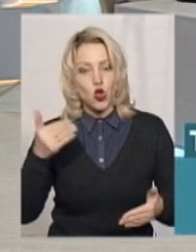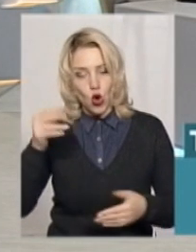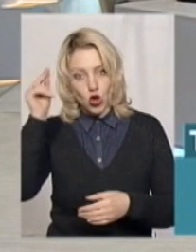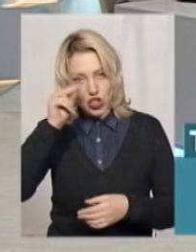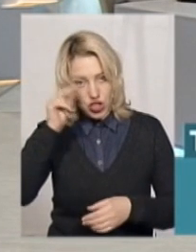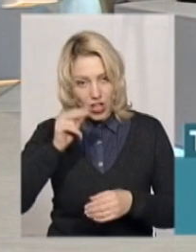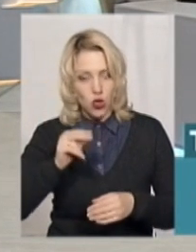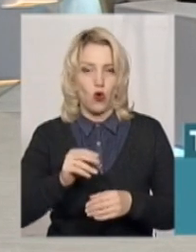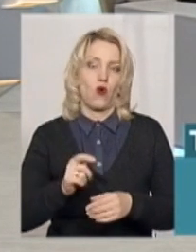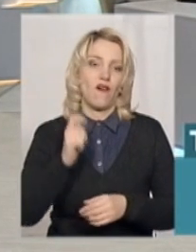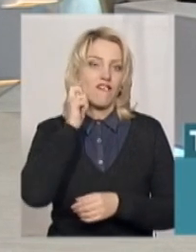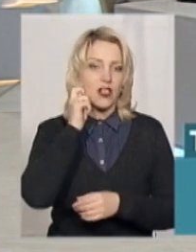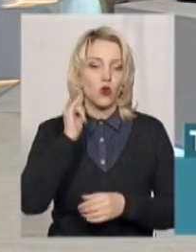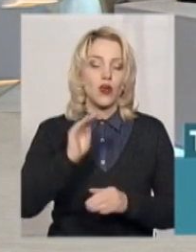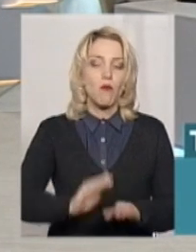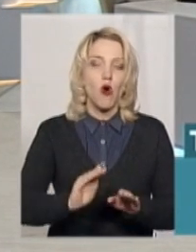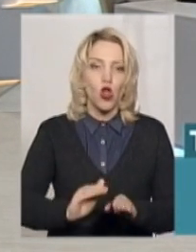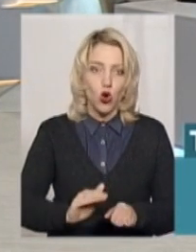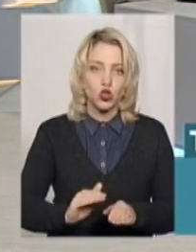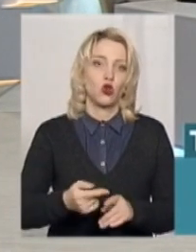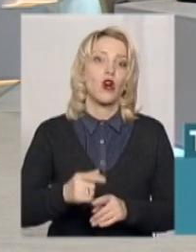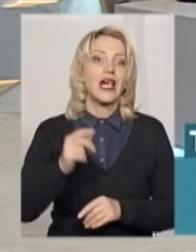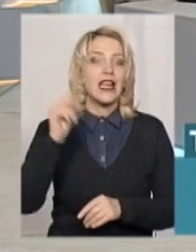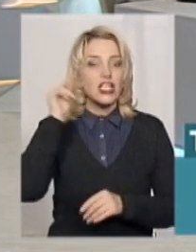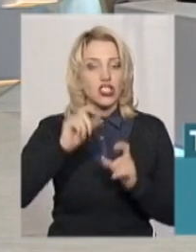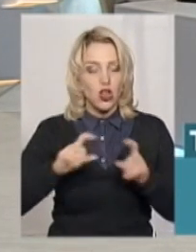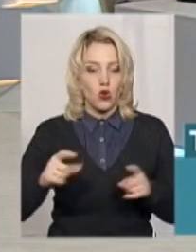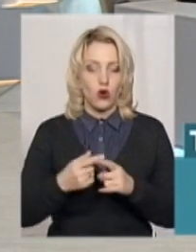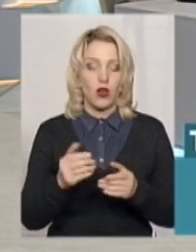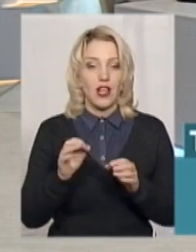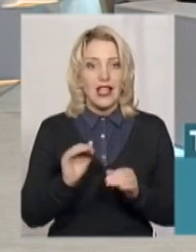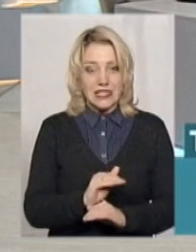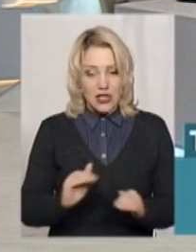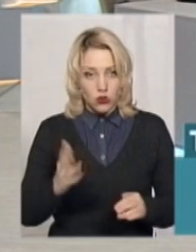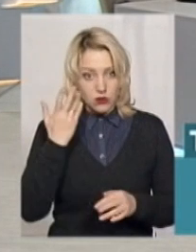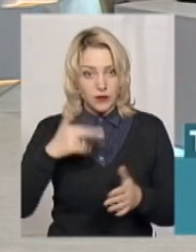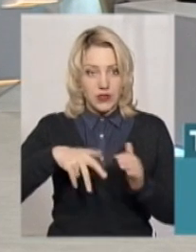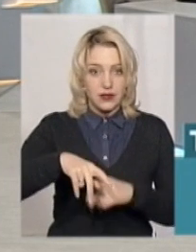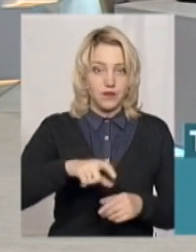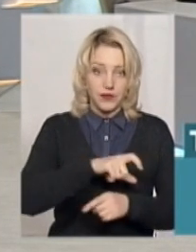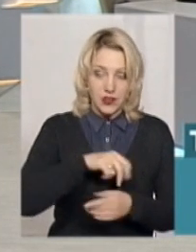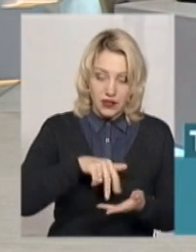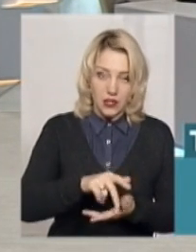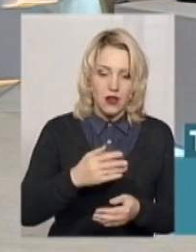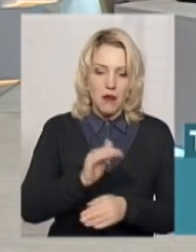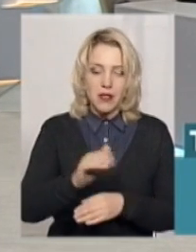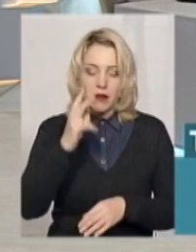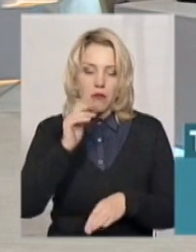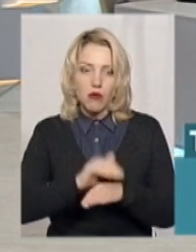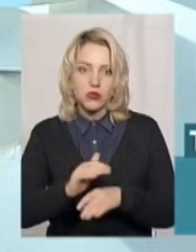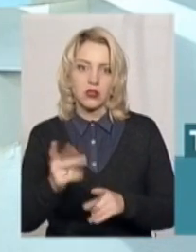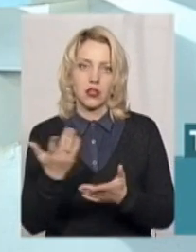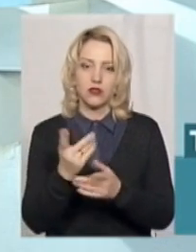молодшого шкільного віку. Тому що, ну, звичайно, дошкільний вік, дитина йде в садочок. І якщо батьки помічають якісь